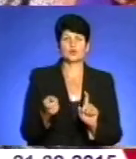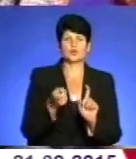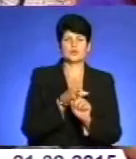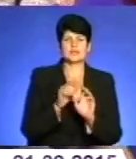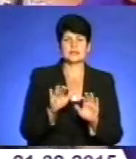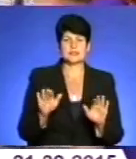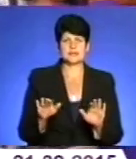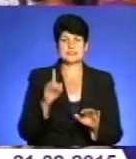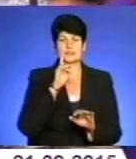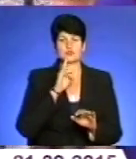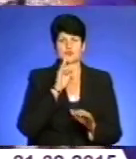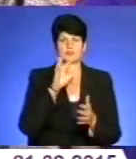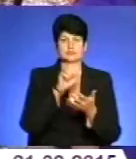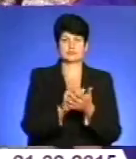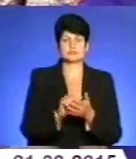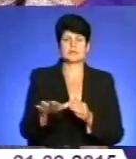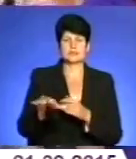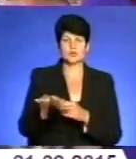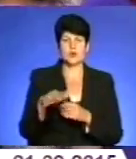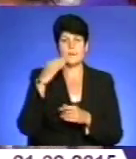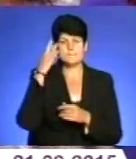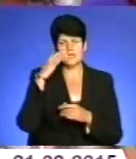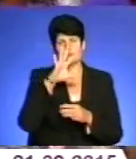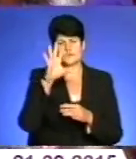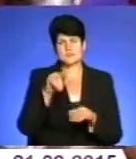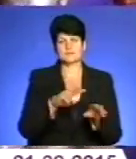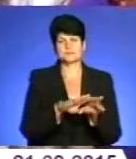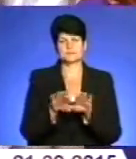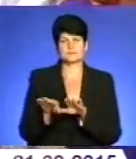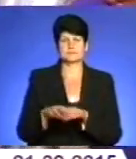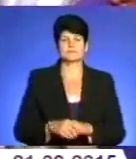тимчасово окупованих територій, адже мрії у всіх спільні.